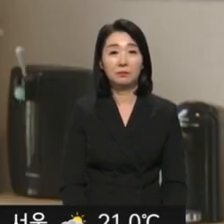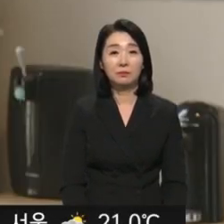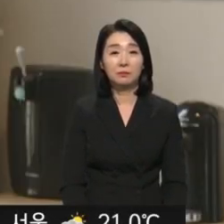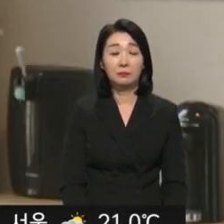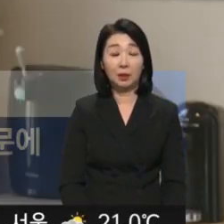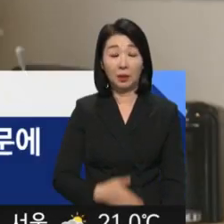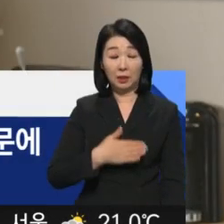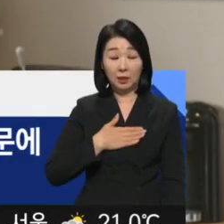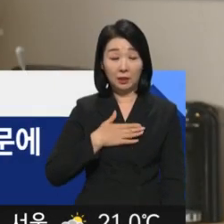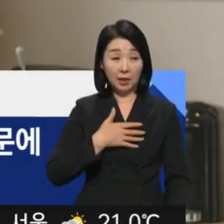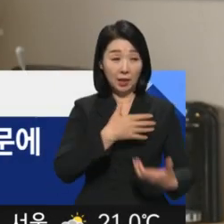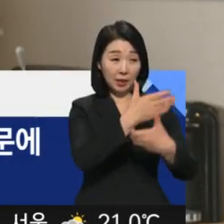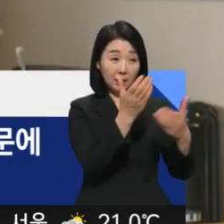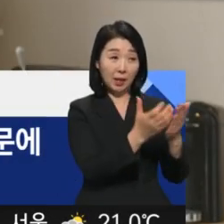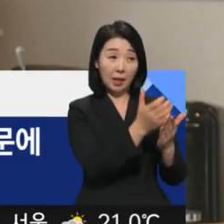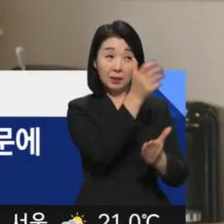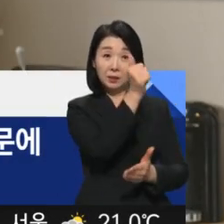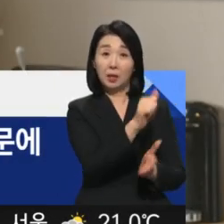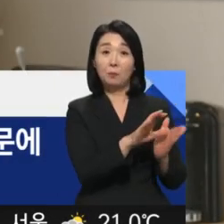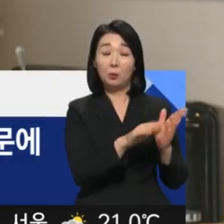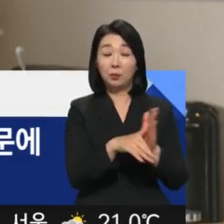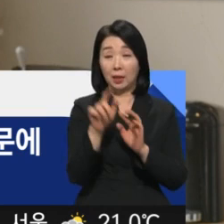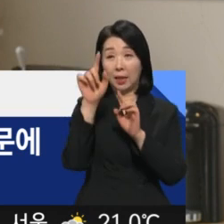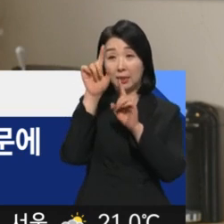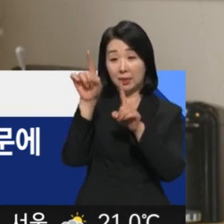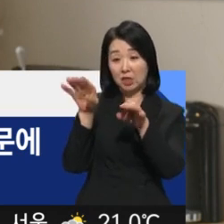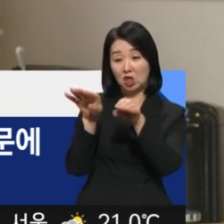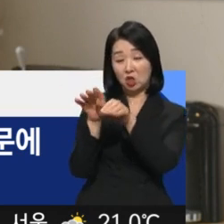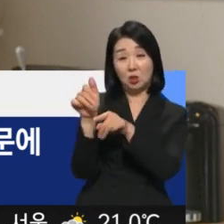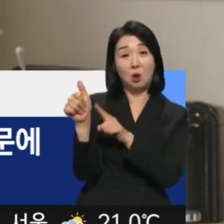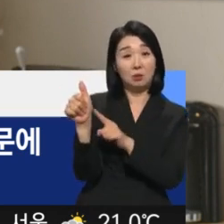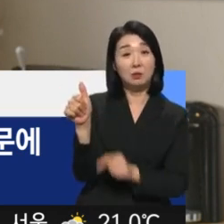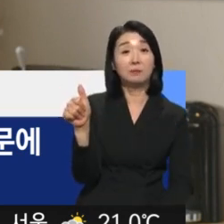제가 당대표 시절 이정근 씨를 당